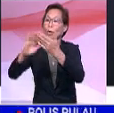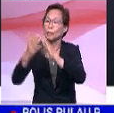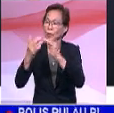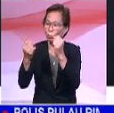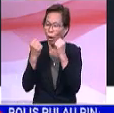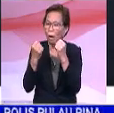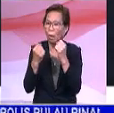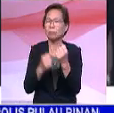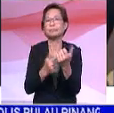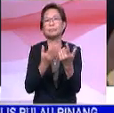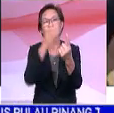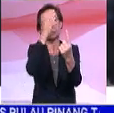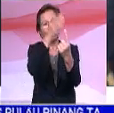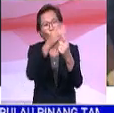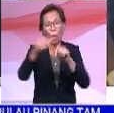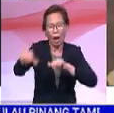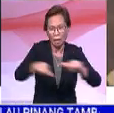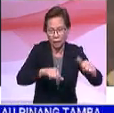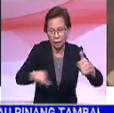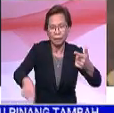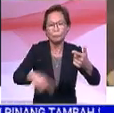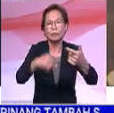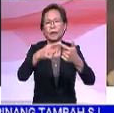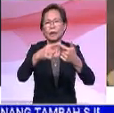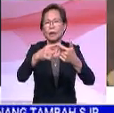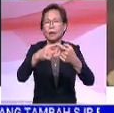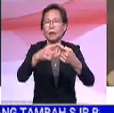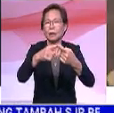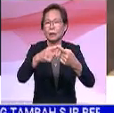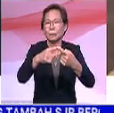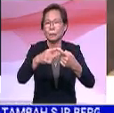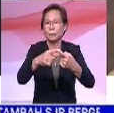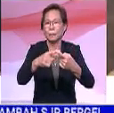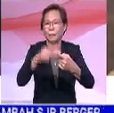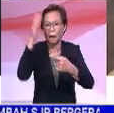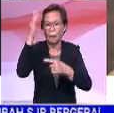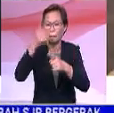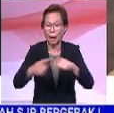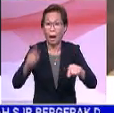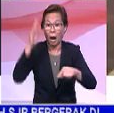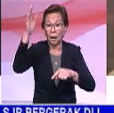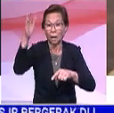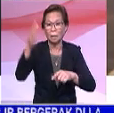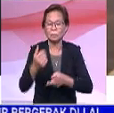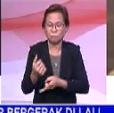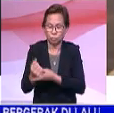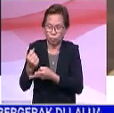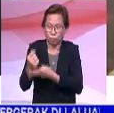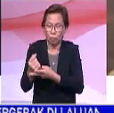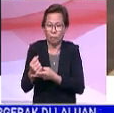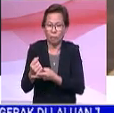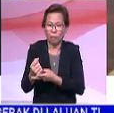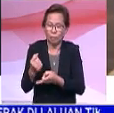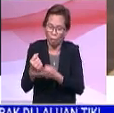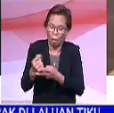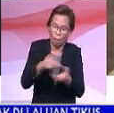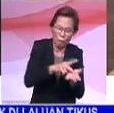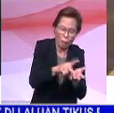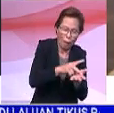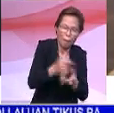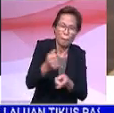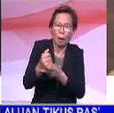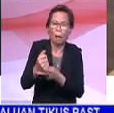sudut aktiviti norma baharu, tetapi dia akan memberikan penjimatan dari segi perbelanjaan